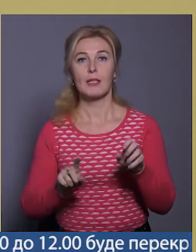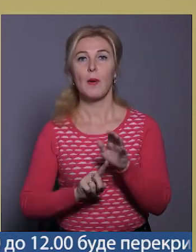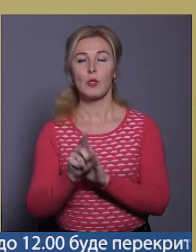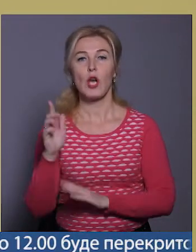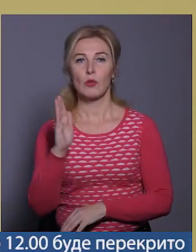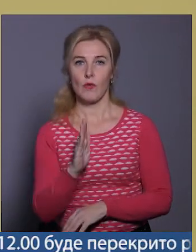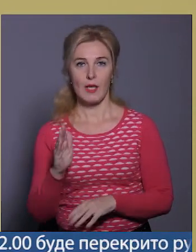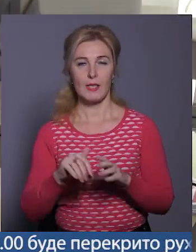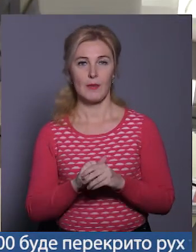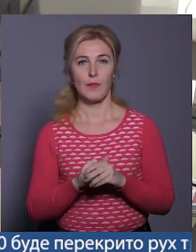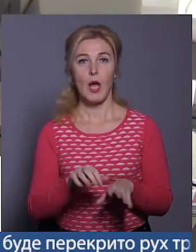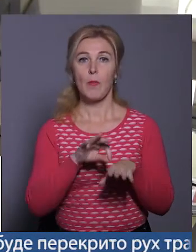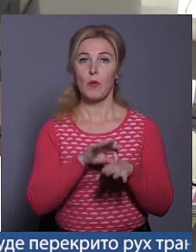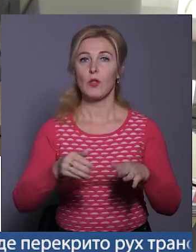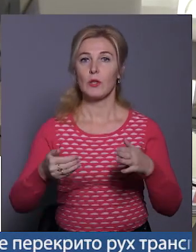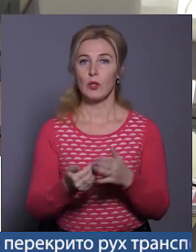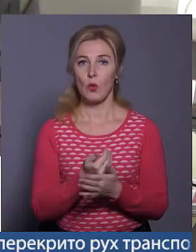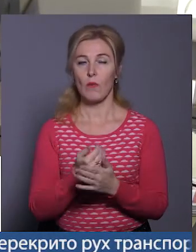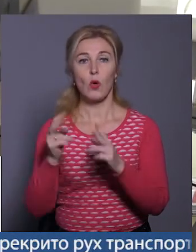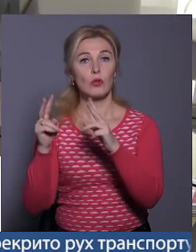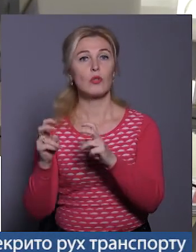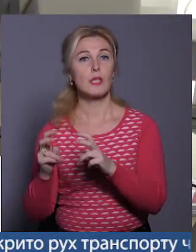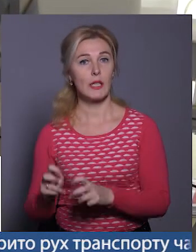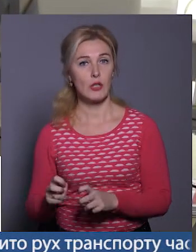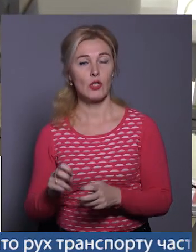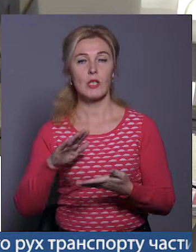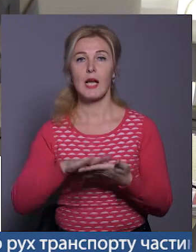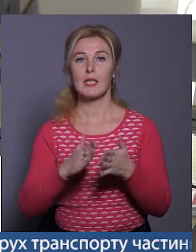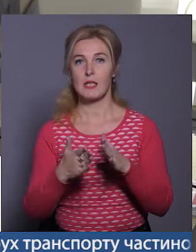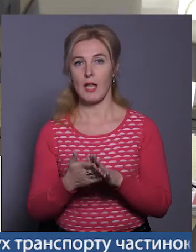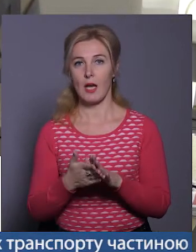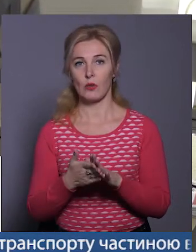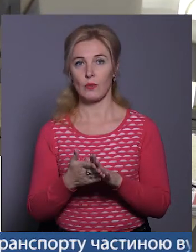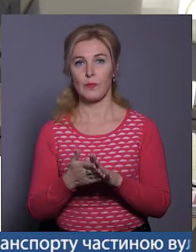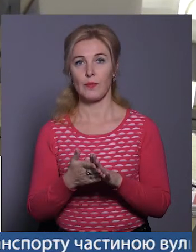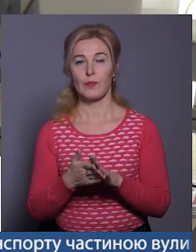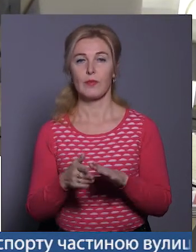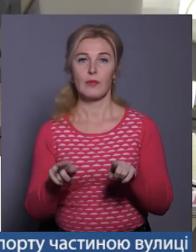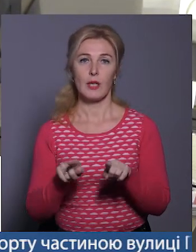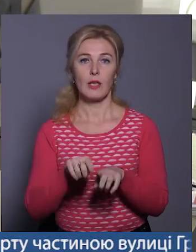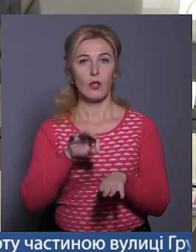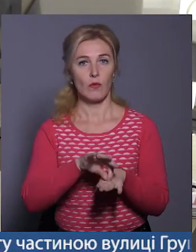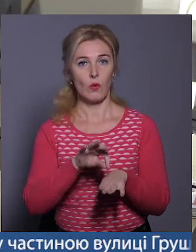вересня. Проводили нову методику дослідження стану периферичної